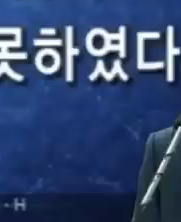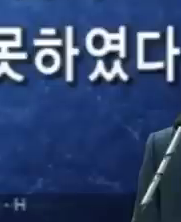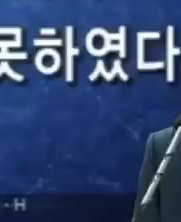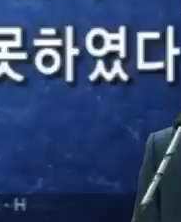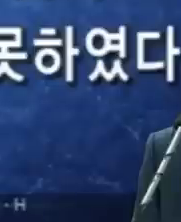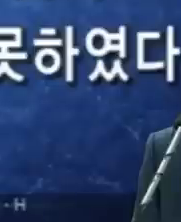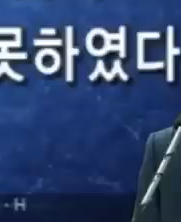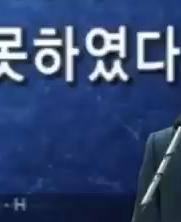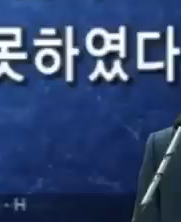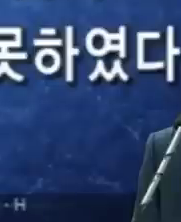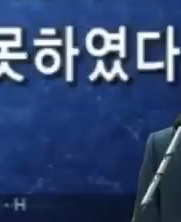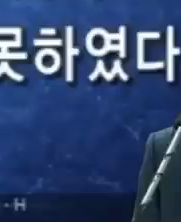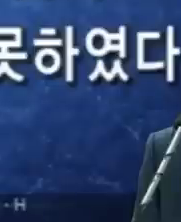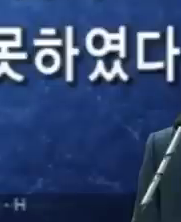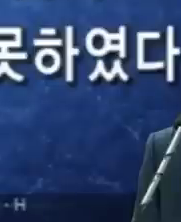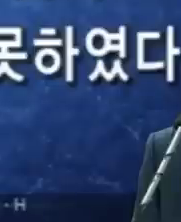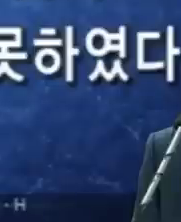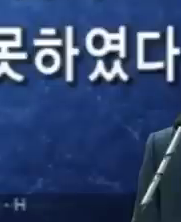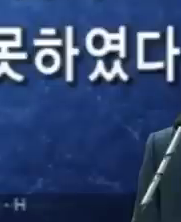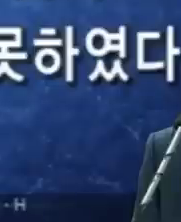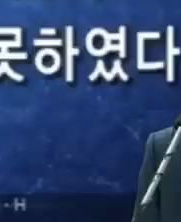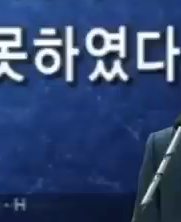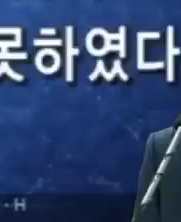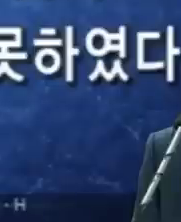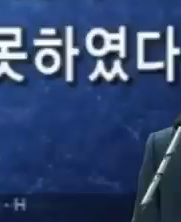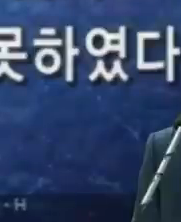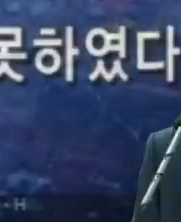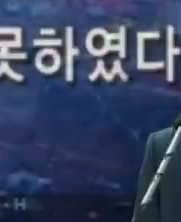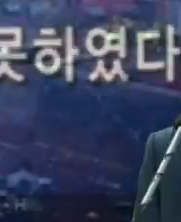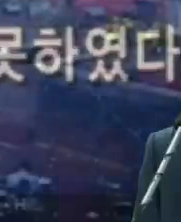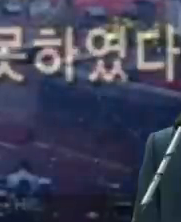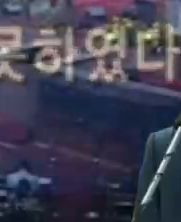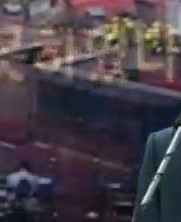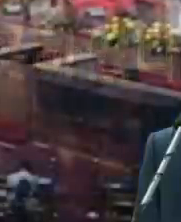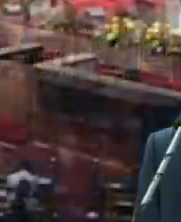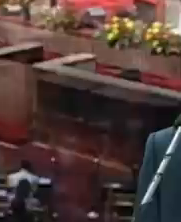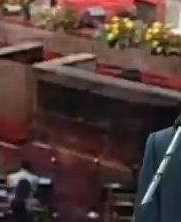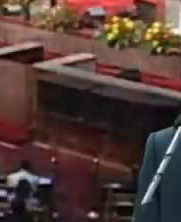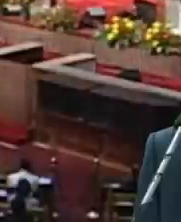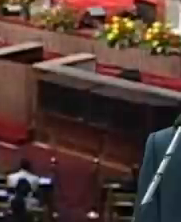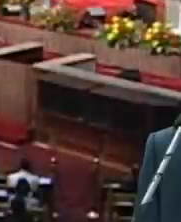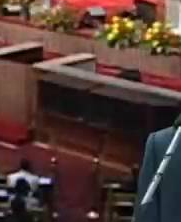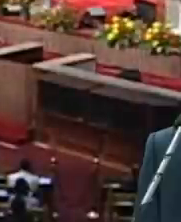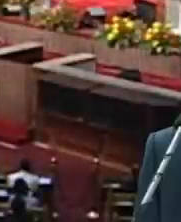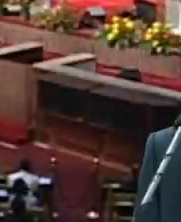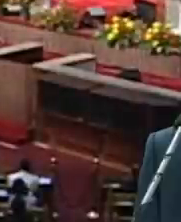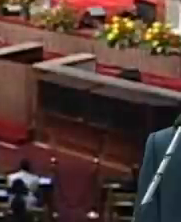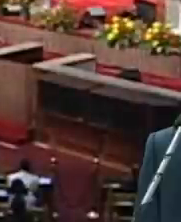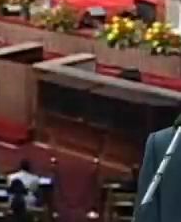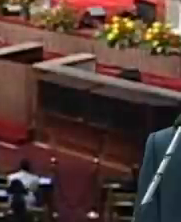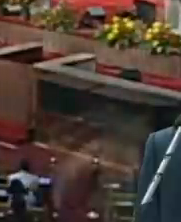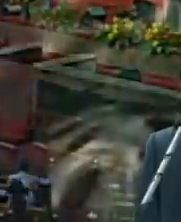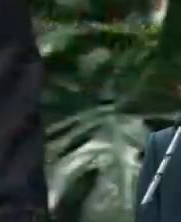마음으로 생각하지도 못하였다 함과 같으니라. 아멘. 잘했습니다.